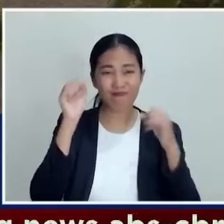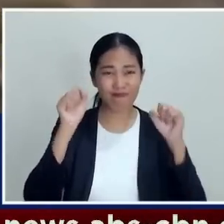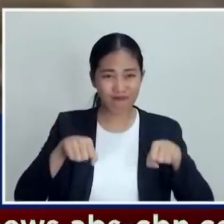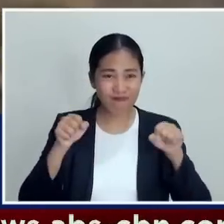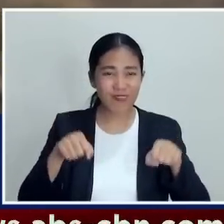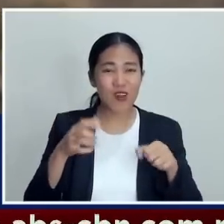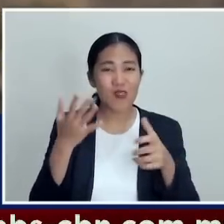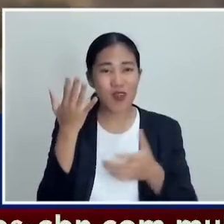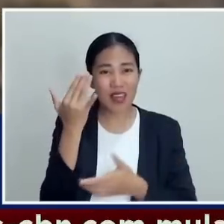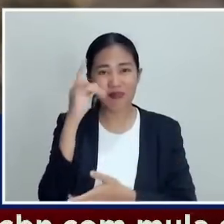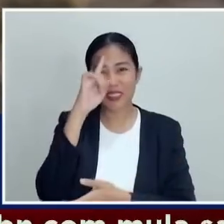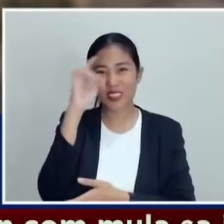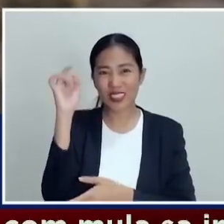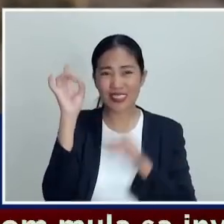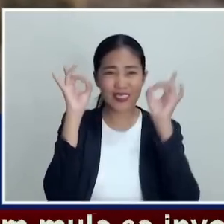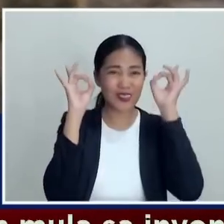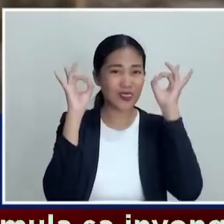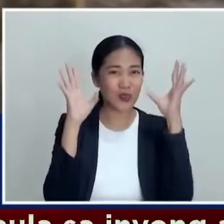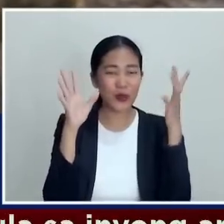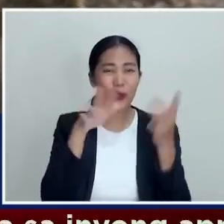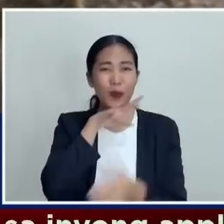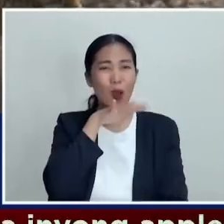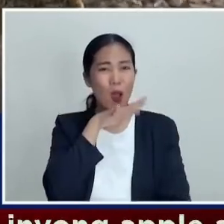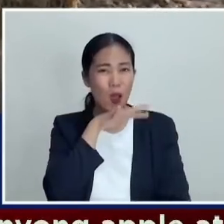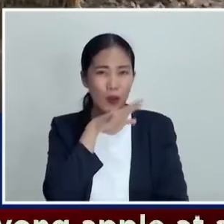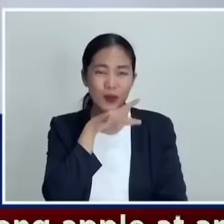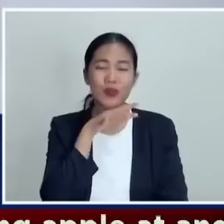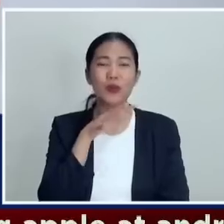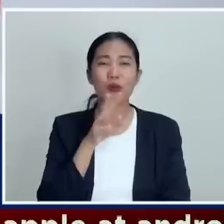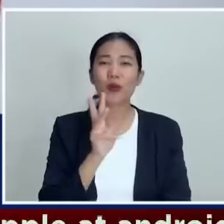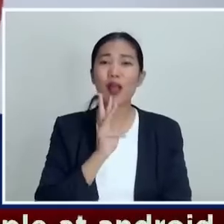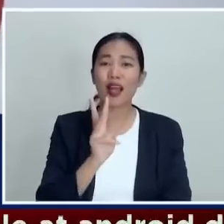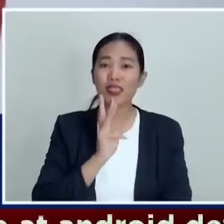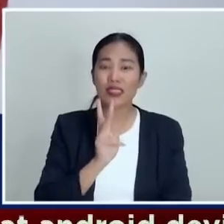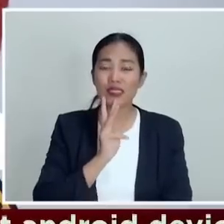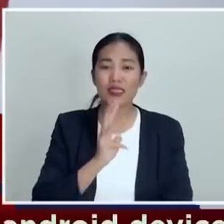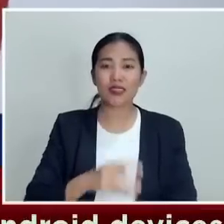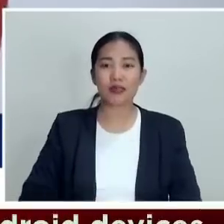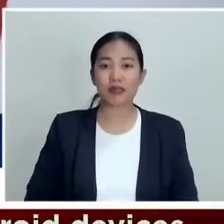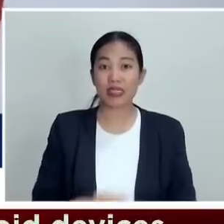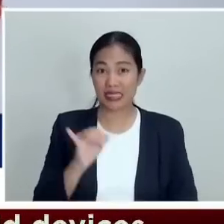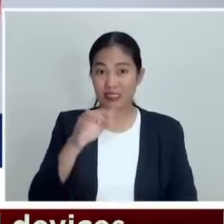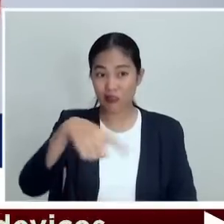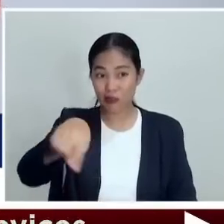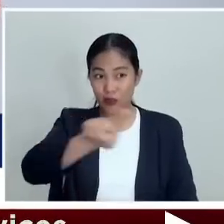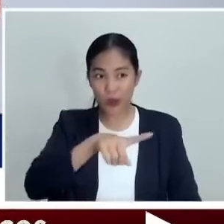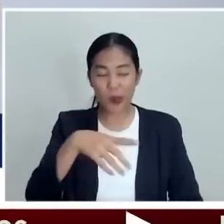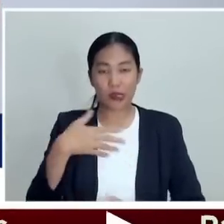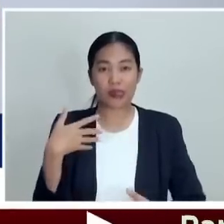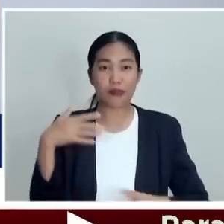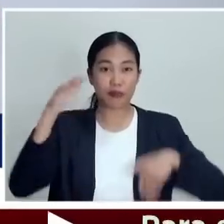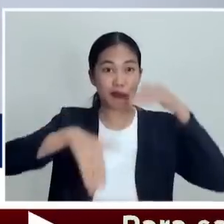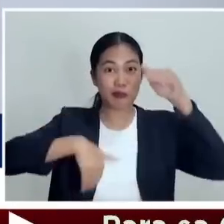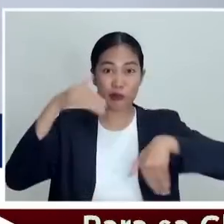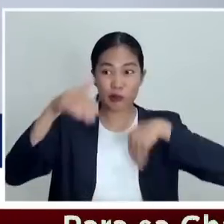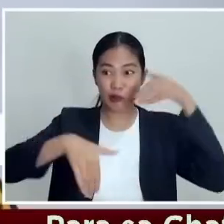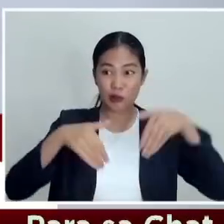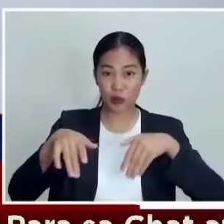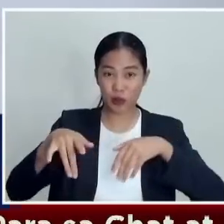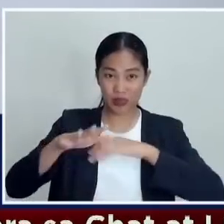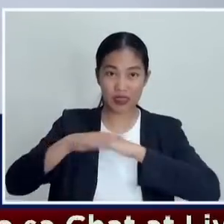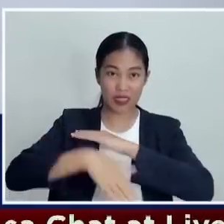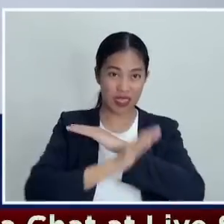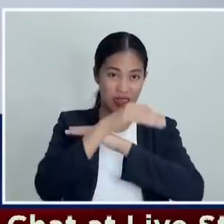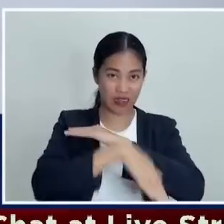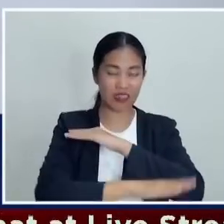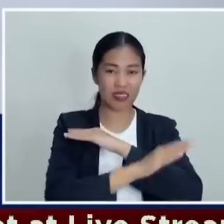sa pagligo sa maruming tubig. Pag tayo ay naligo sa mga katubigan o dun sa mga pinupuntahan natin na